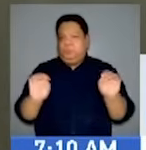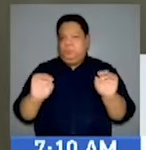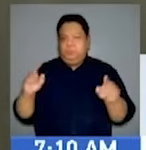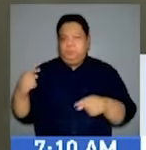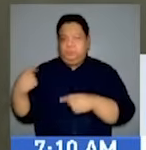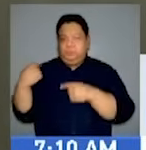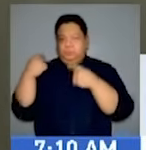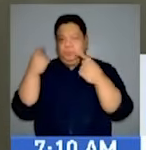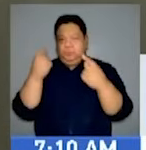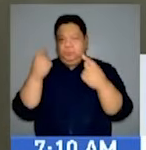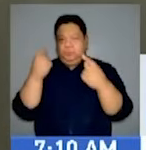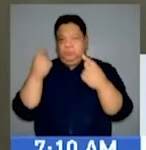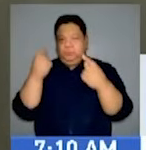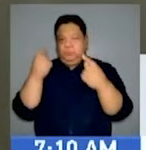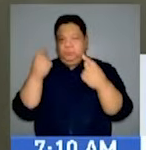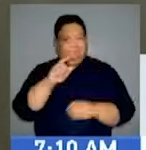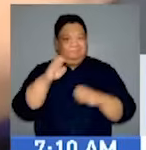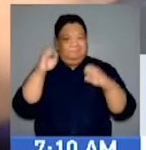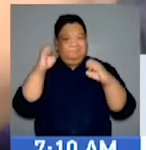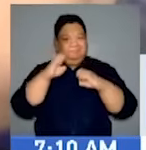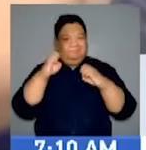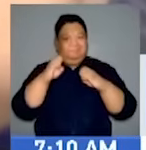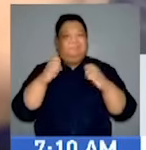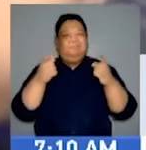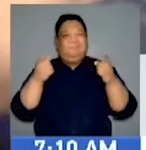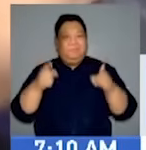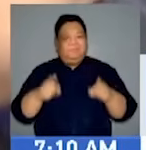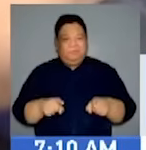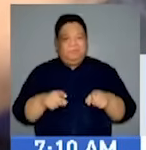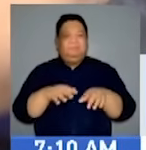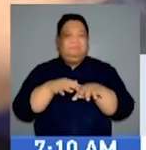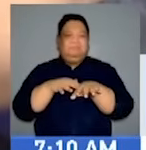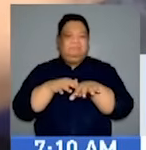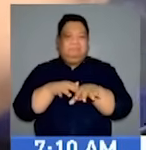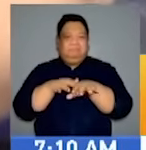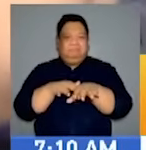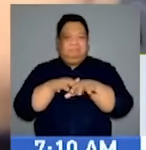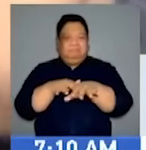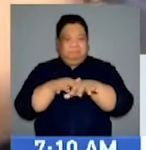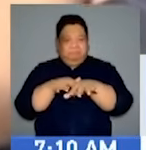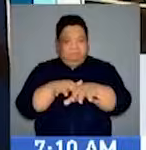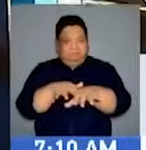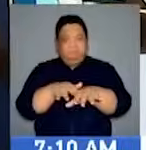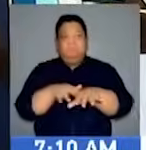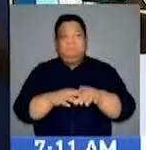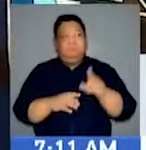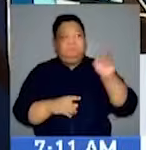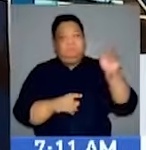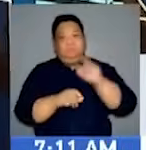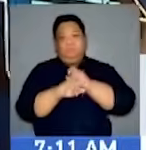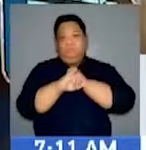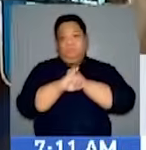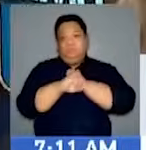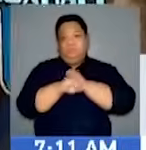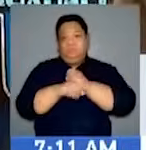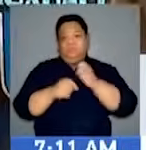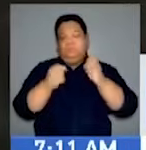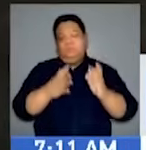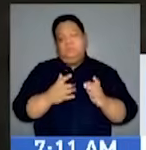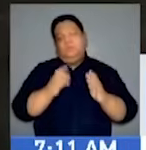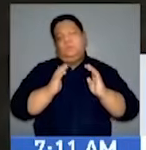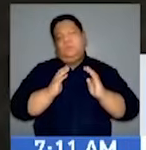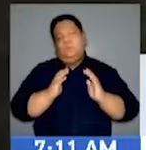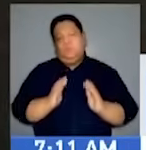inaasahan, bumigat ang traffic sa lugar. Kaya isa ang jeepney driver na si Joey sa mga masaya ngayong bubuksan na uli ang